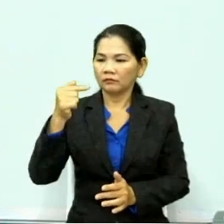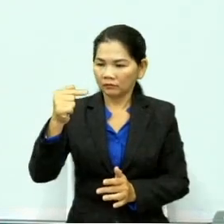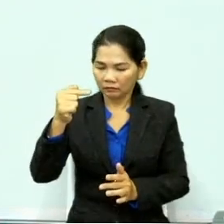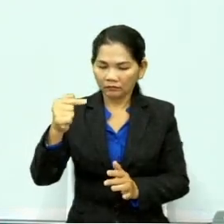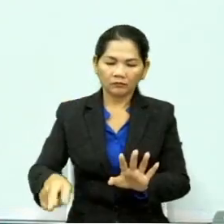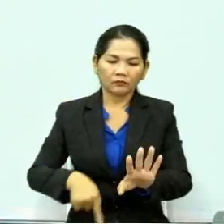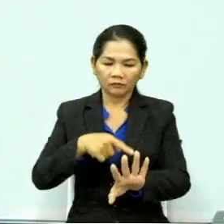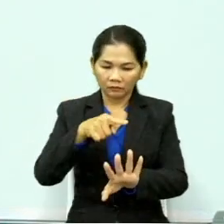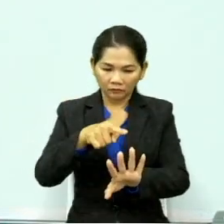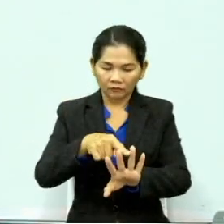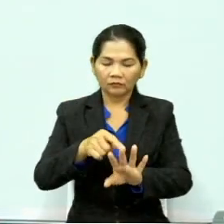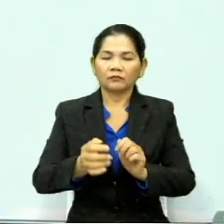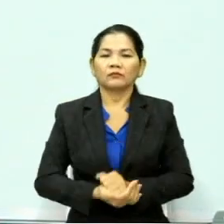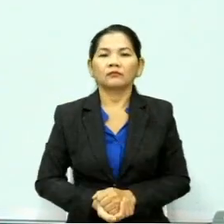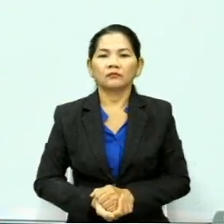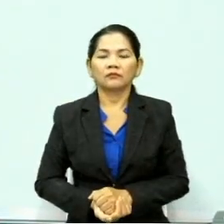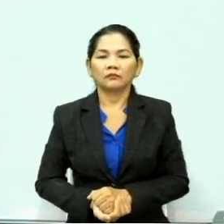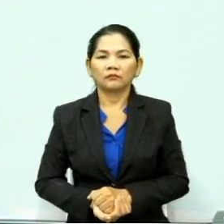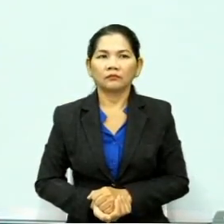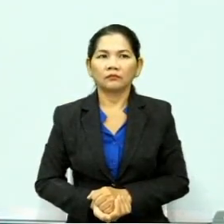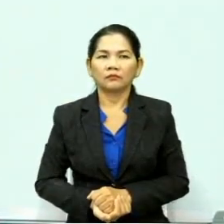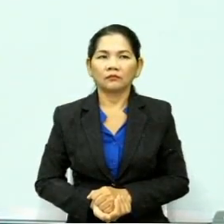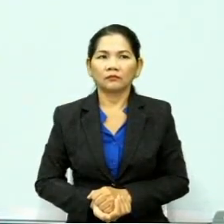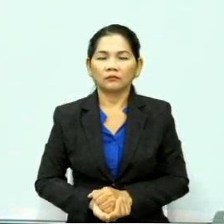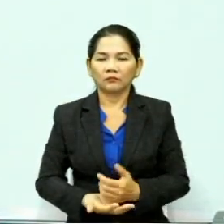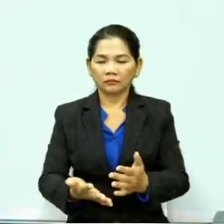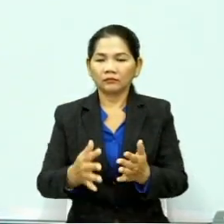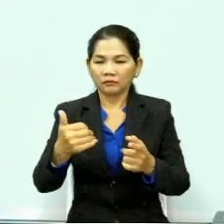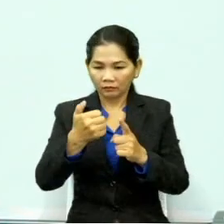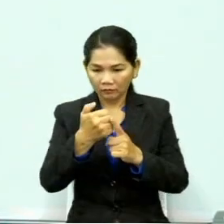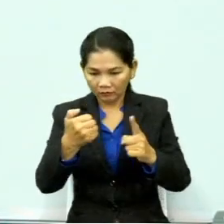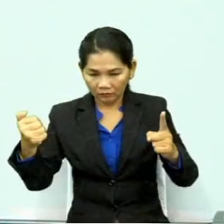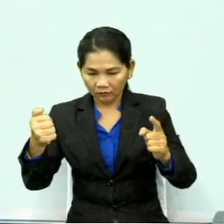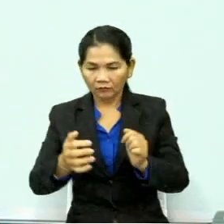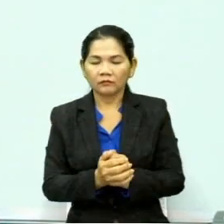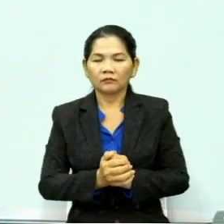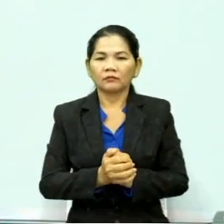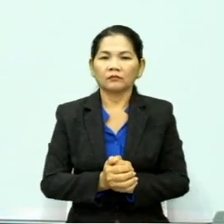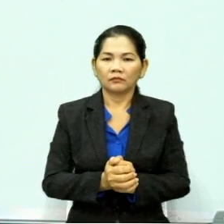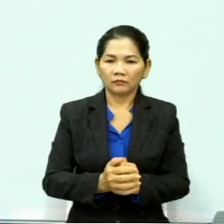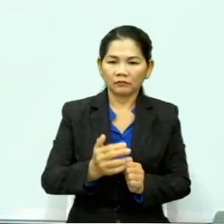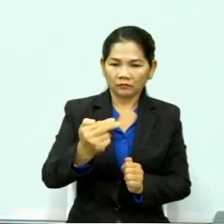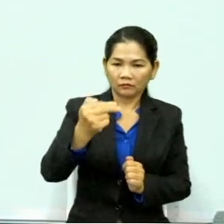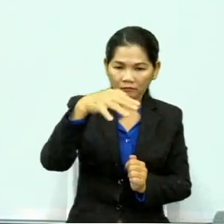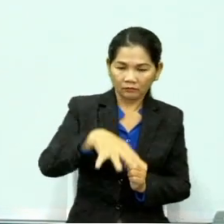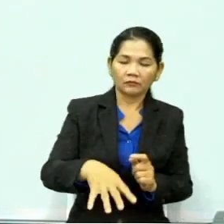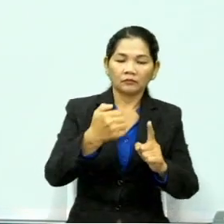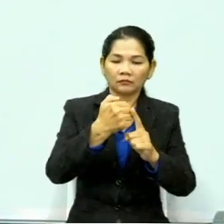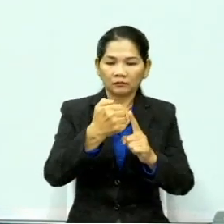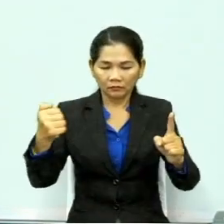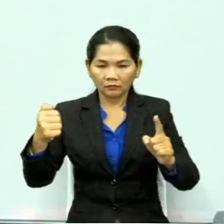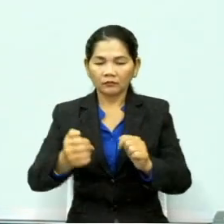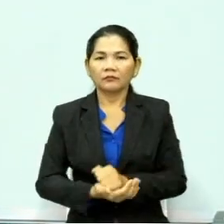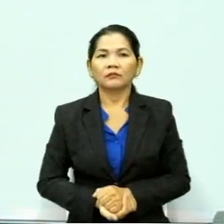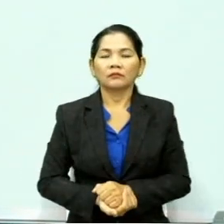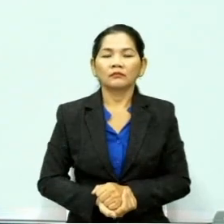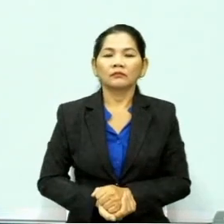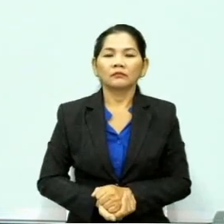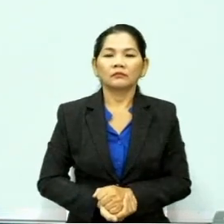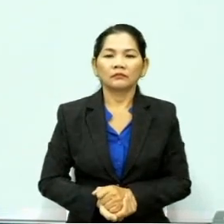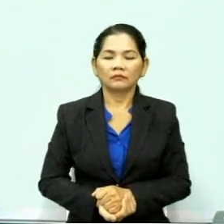chiều vậy tới chà thân áp bị chuyển niêm cả na sầm co tì cả lái na con á chàn